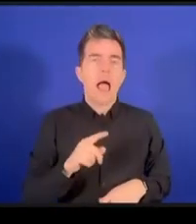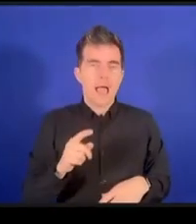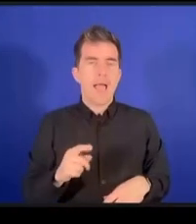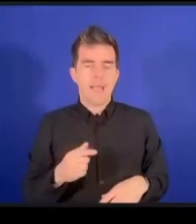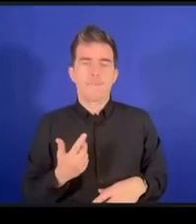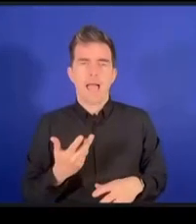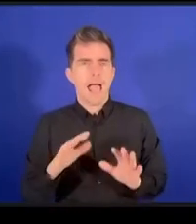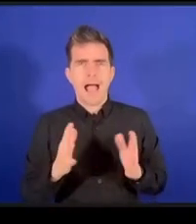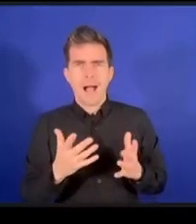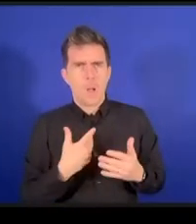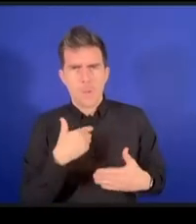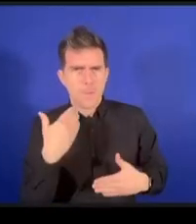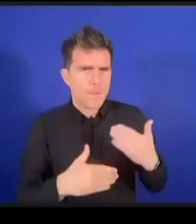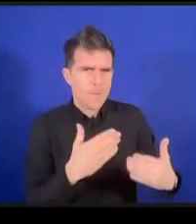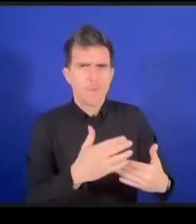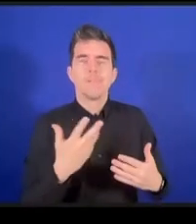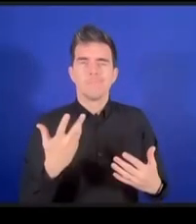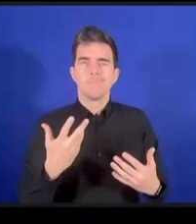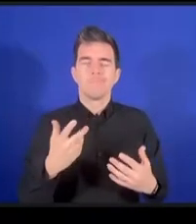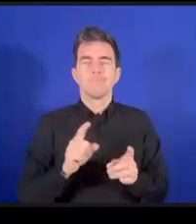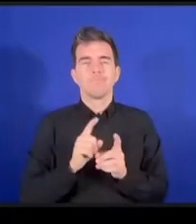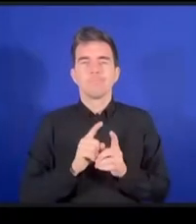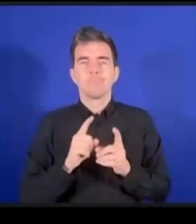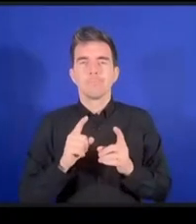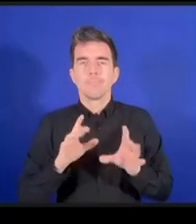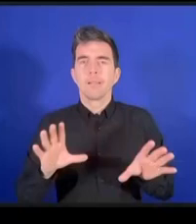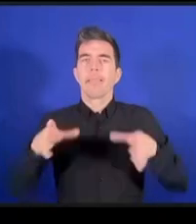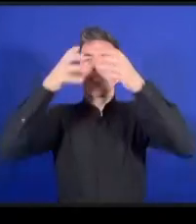механизмом сотрудничества и